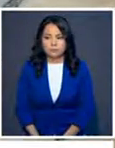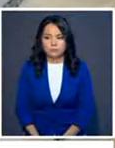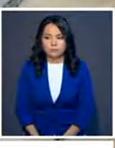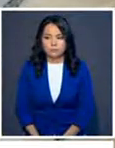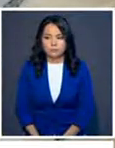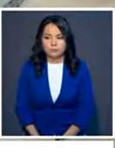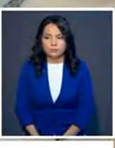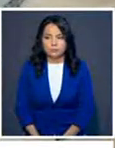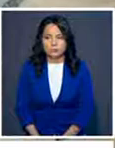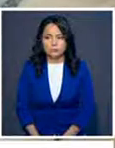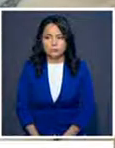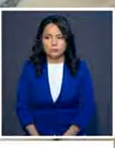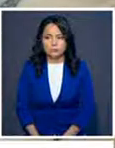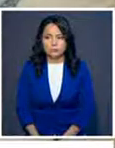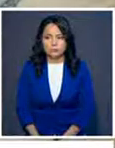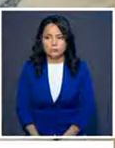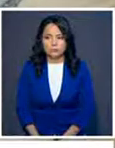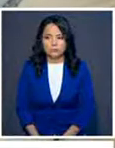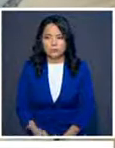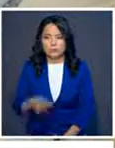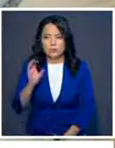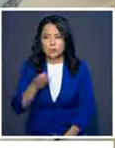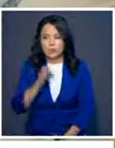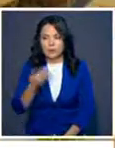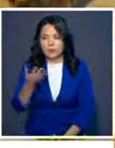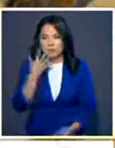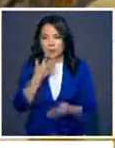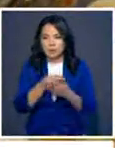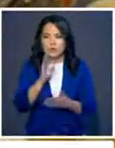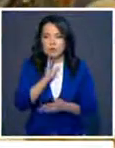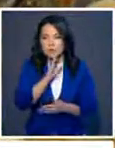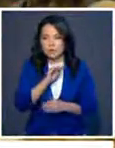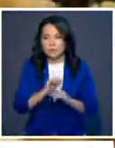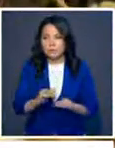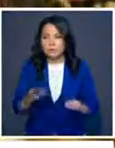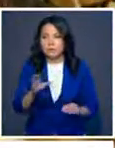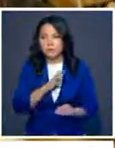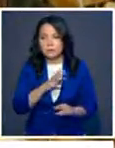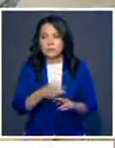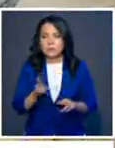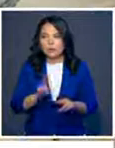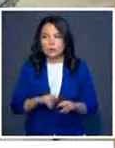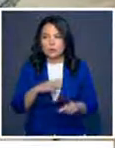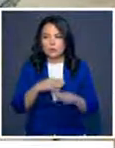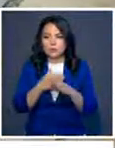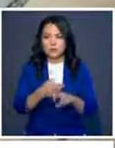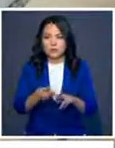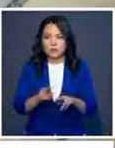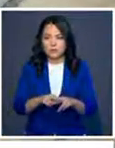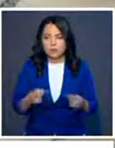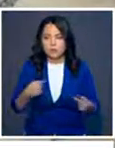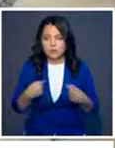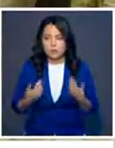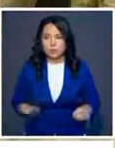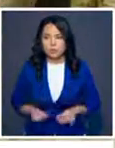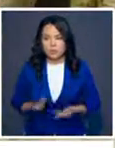туса елдің малын жейді жақсы. Күміс алқа иегерінің бар байлығы балалары, болмашы жәрдемақы мен зейнетақы тірнек деген тіршілікке сеп.